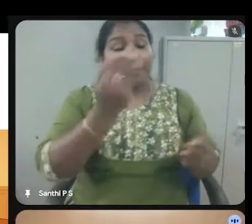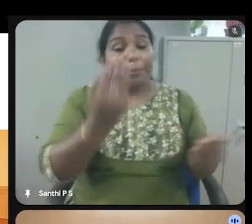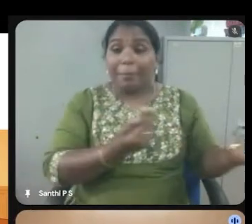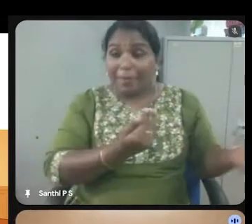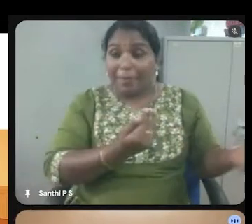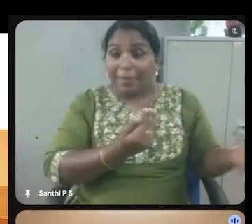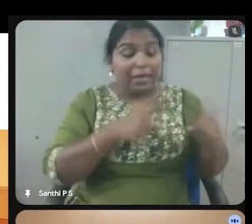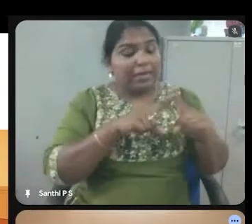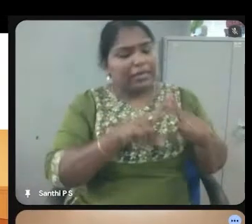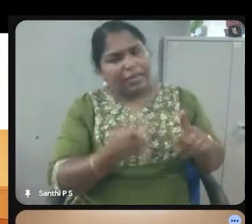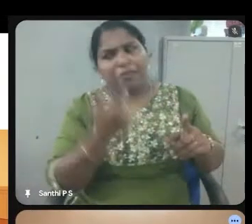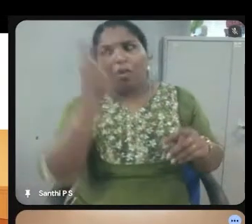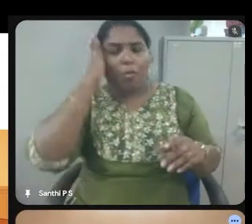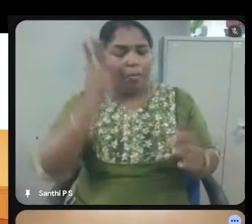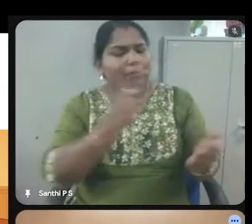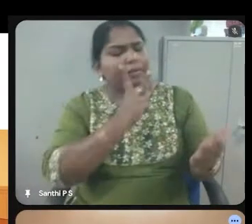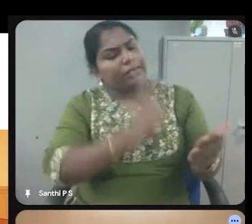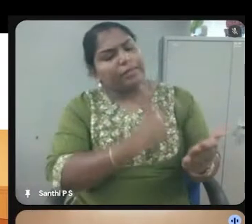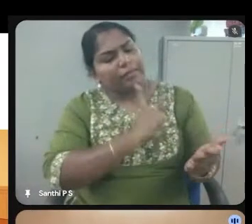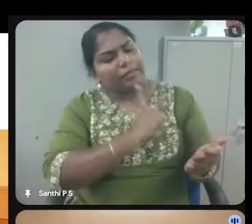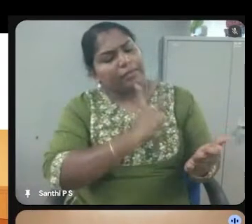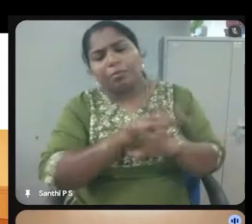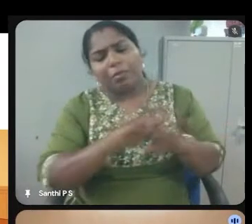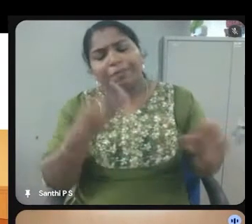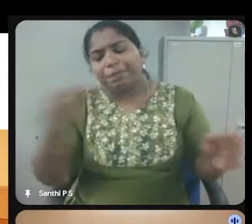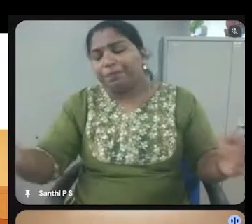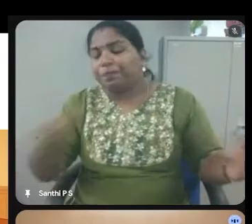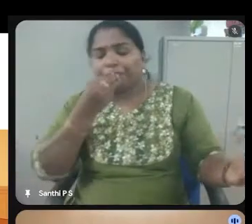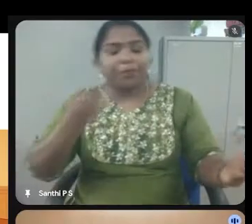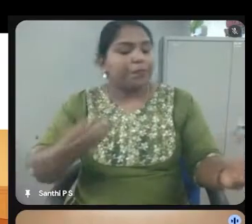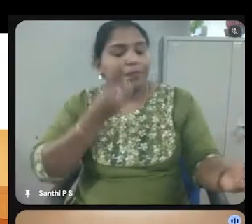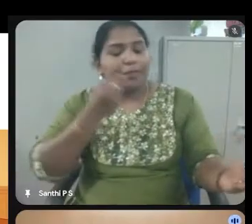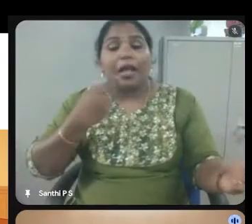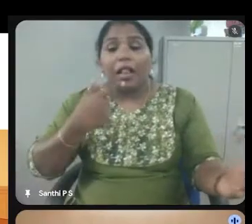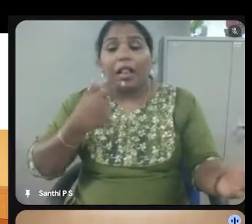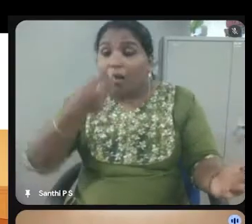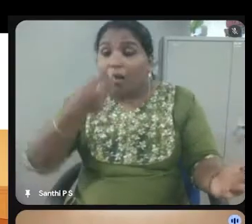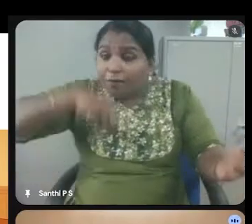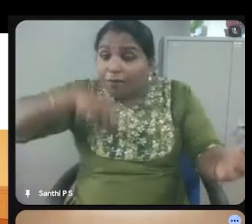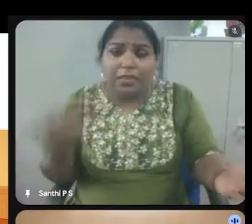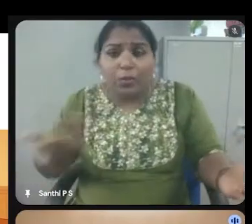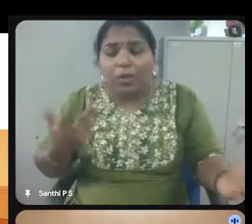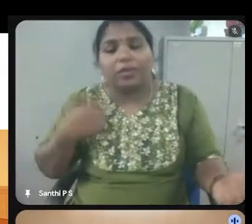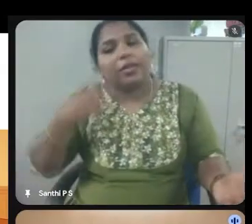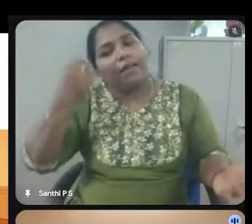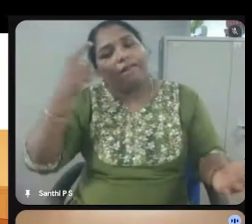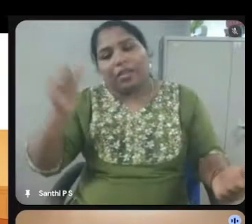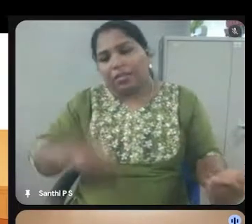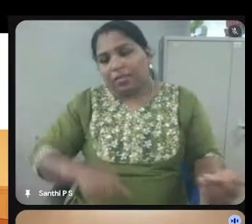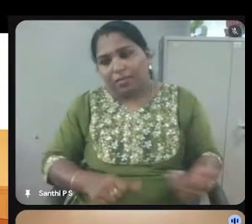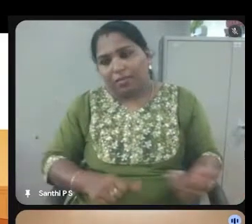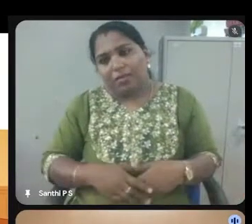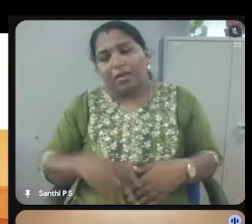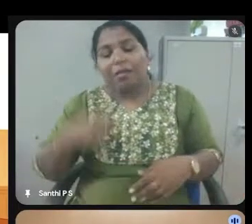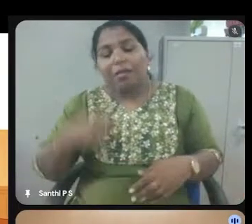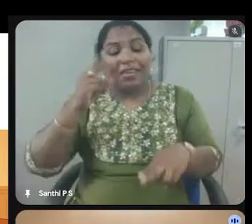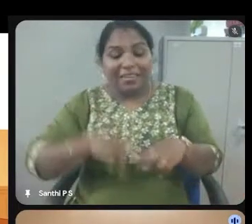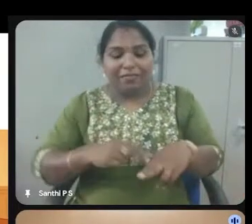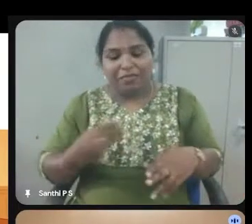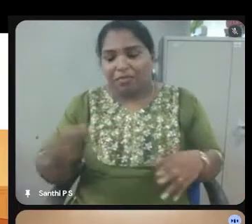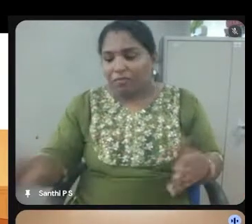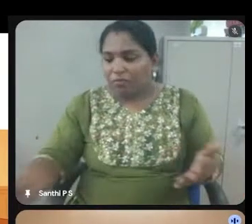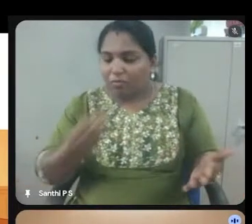അങ്ങനെയായിരിക്കും റിലേറ്റ് ചെയ്യുന്നത്. അപ്പോൾ എന്ത് പറ്റുമെന്ന് വെച്ചാൽ രണ്ട് രീതിയിൽ. ഒന്ന്, കുട്ടികൾ ഓവർ ഈറ്റ്, അതായത് നമ്മൾ